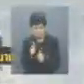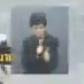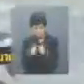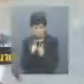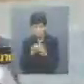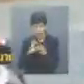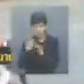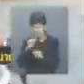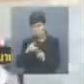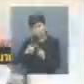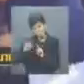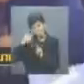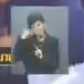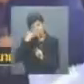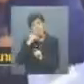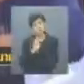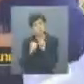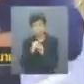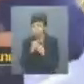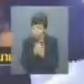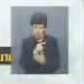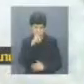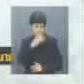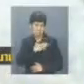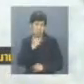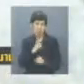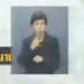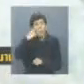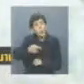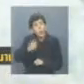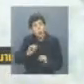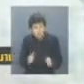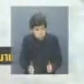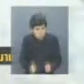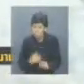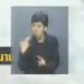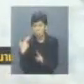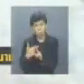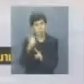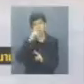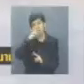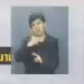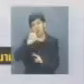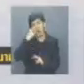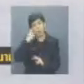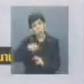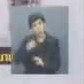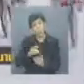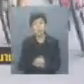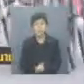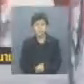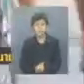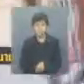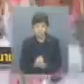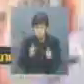สมัยตลอด14ปีที่ลงรับใช้ทีมชาติถือว่ายังคงโชว์ฟอร์มสมราคาแชมป์ทัวร์ออฟไทยแลนด์3สมัยนะคะปั่นจักรย